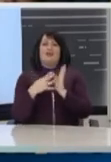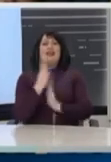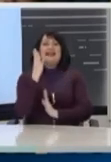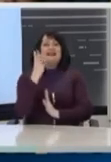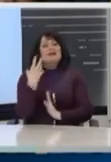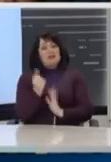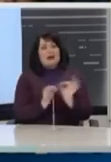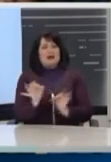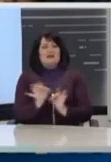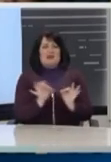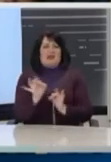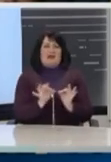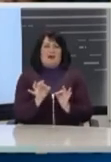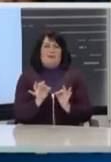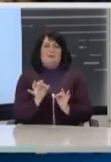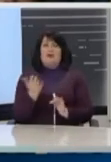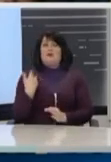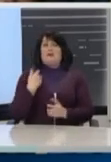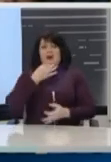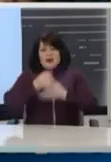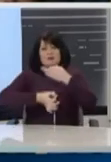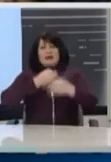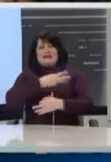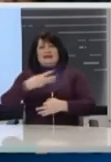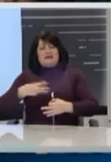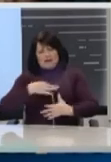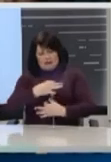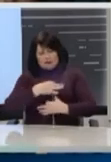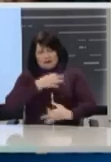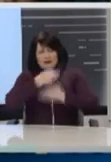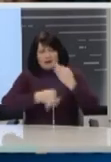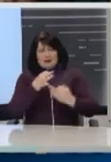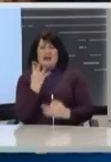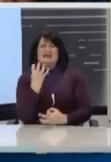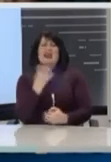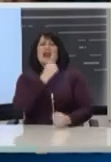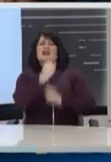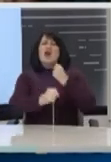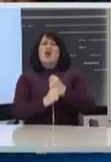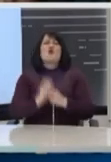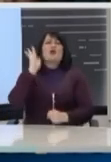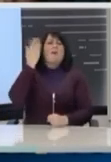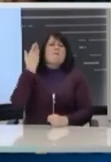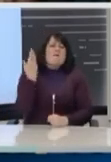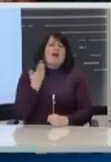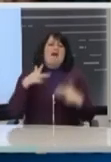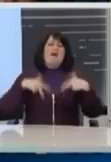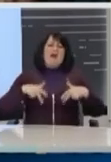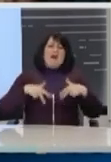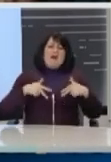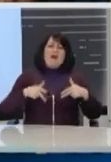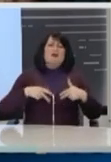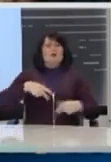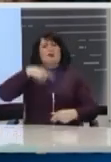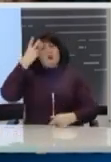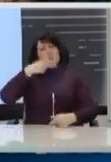2014. Είπαν προηγουμένως οι προλαλήσαντες εκ μέρους του ΣΥΡΙΖΑ για τα 40 χρόνια του παλαιοκομματικού κράτους, για τα